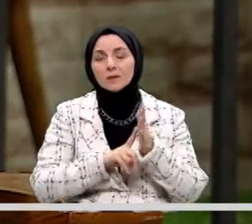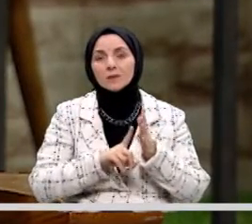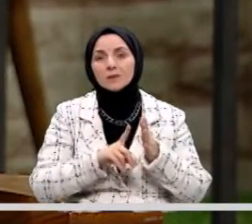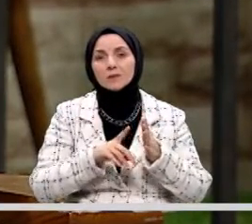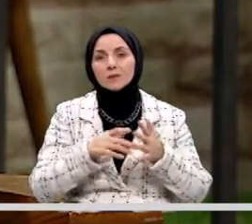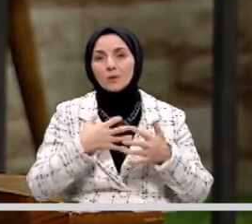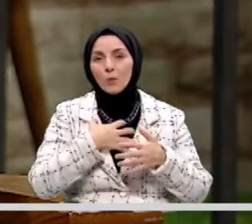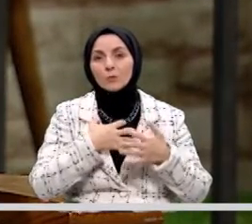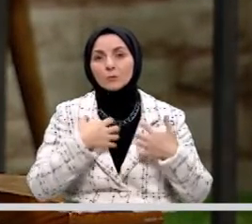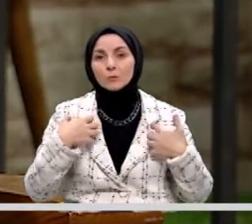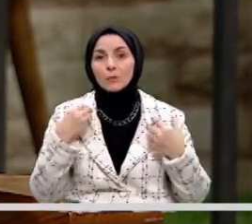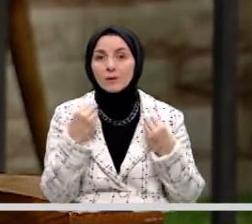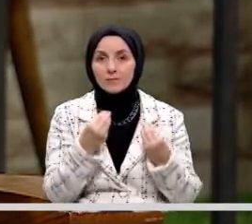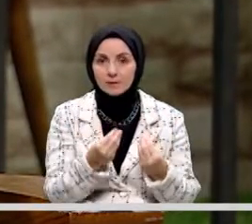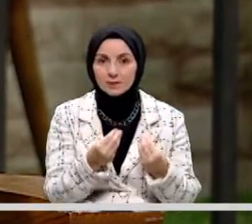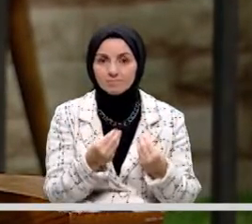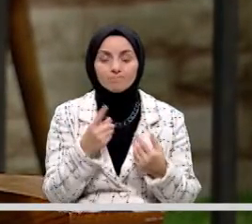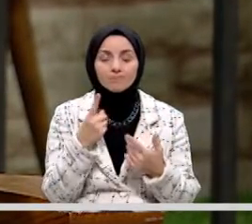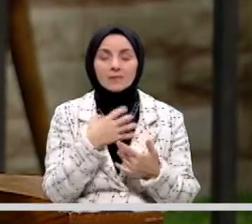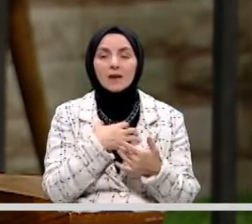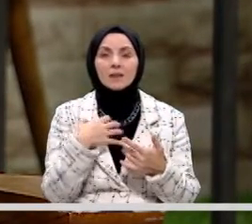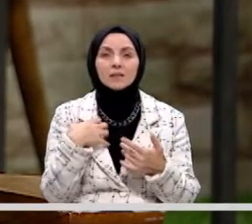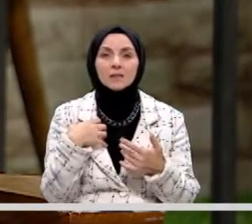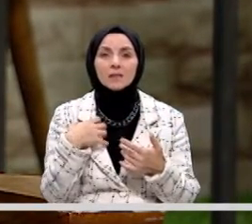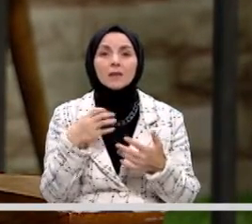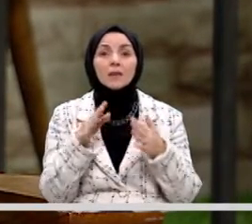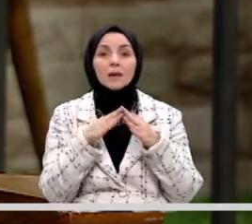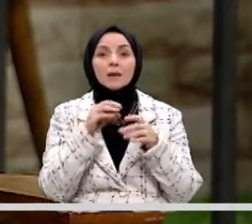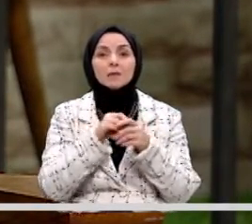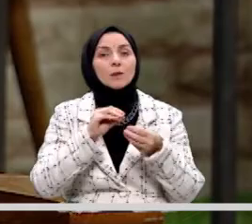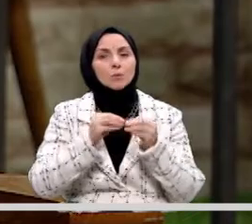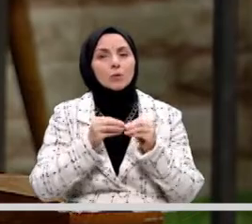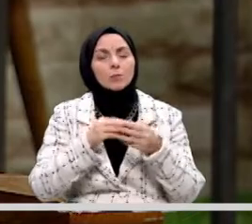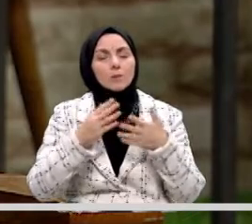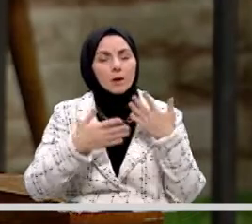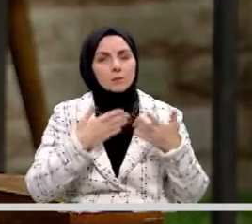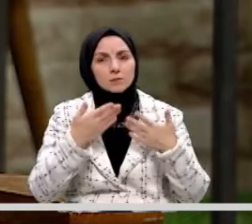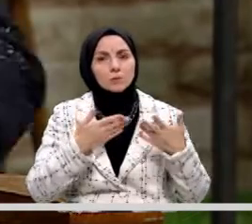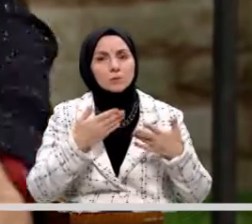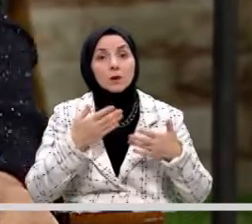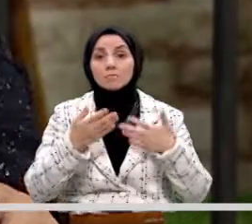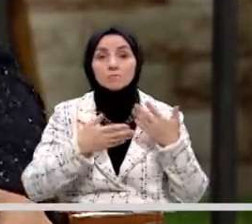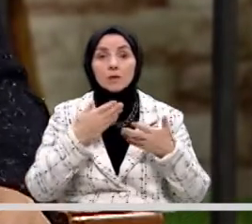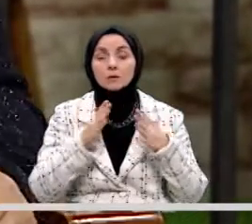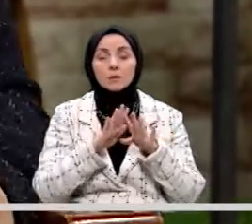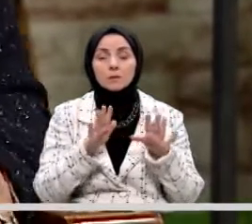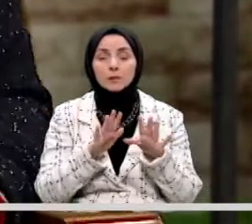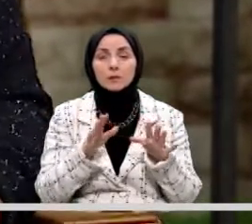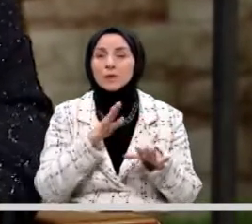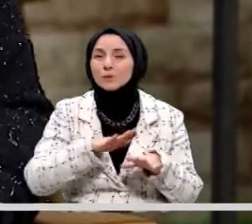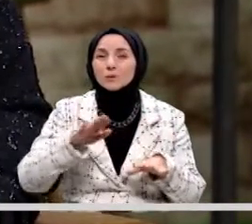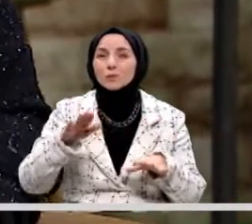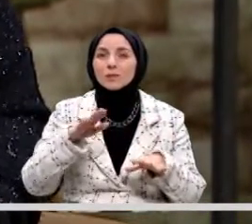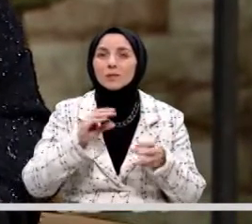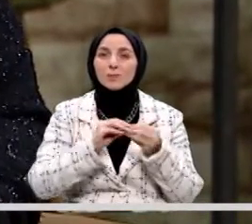Eee problem anlatıyorsa evde anlatmasın yani problem olarak evde Bazı konuları sıkıntı olarak